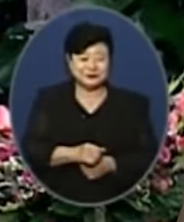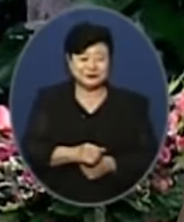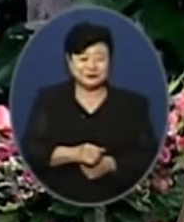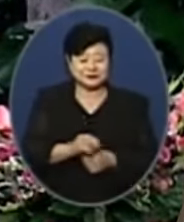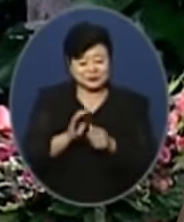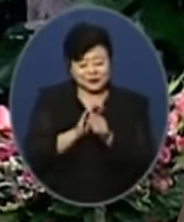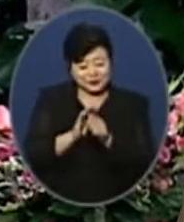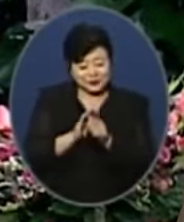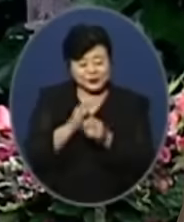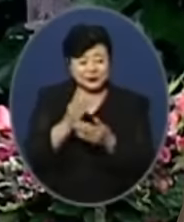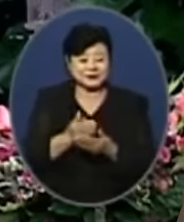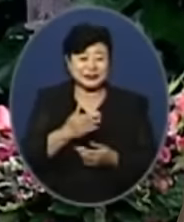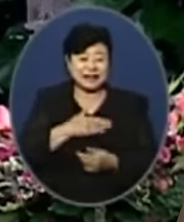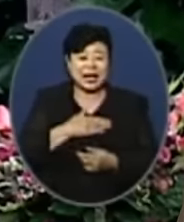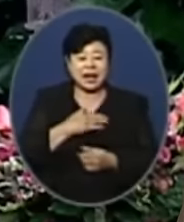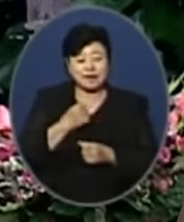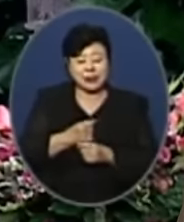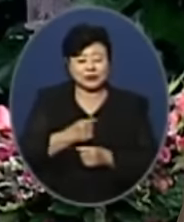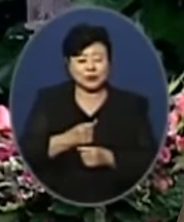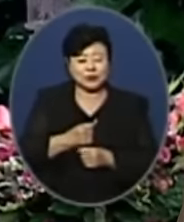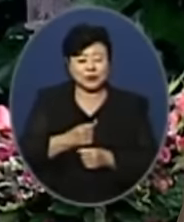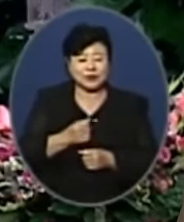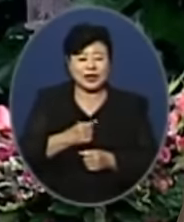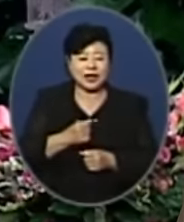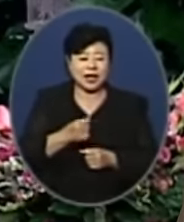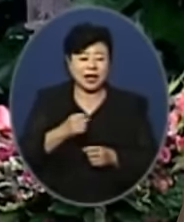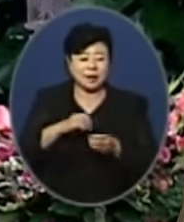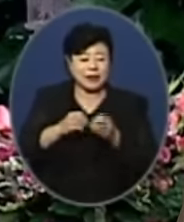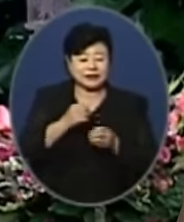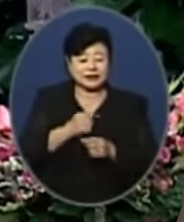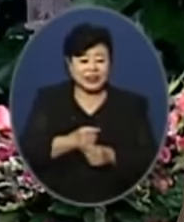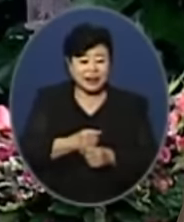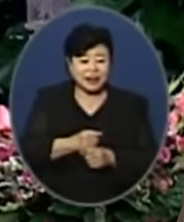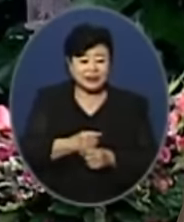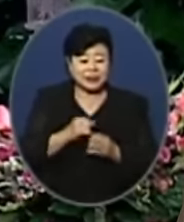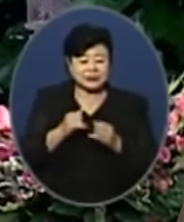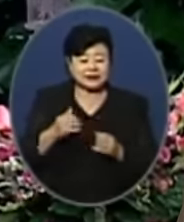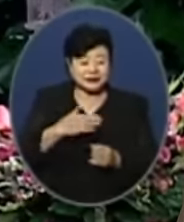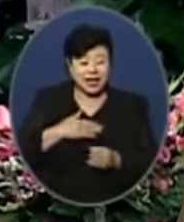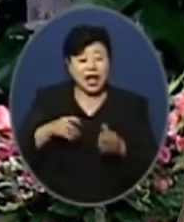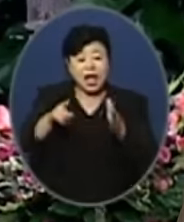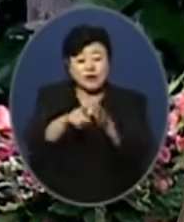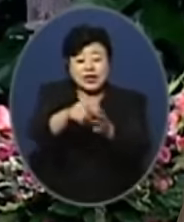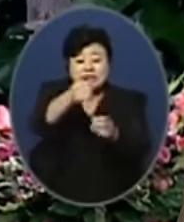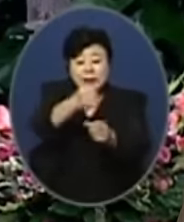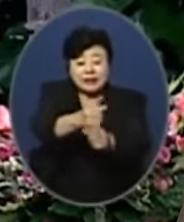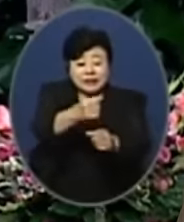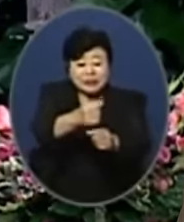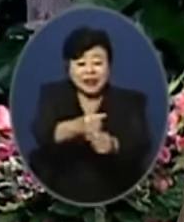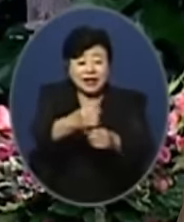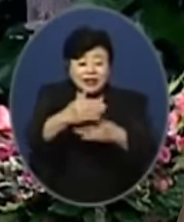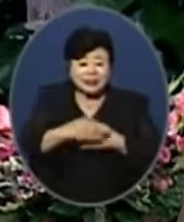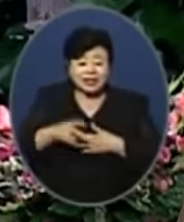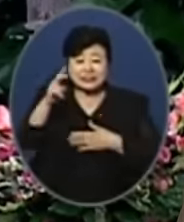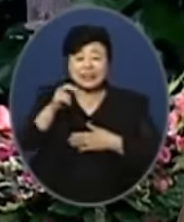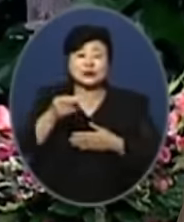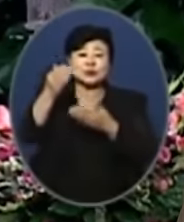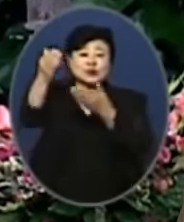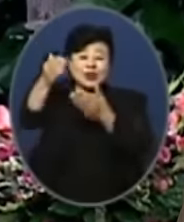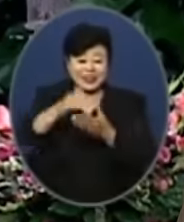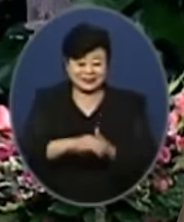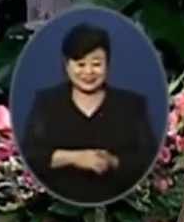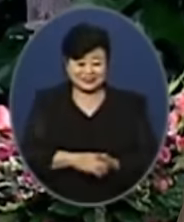쓰다듬어 주시면서 그를 내가 지었고 그를 내가 만들었느니라. 내 백성은 내가 나를 위하여 지었나니 나를 찬송하게